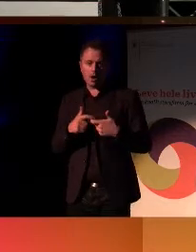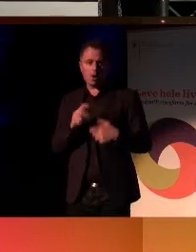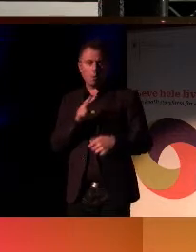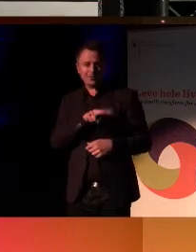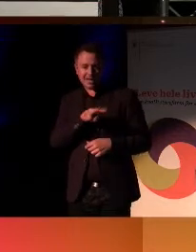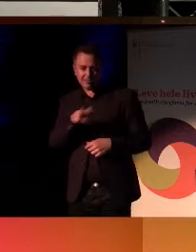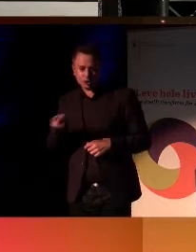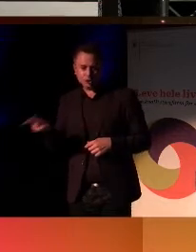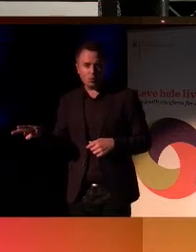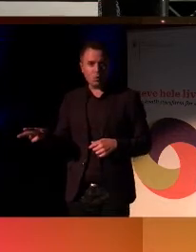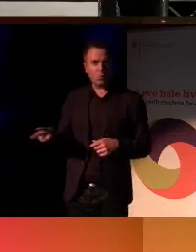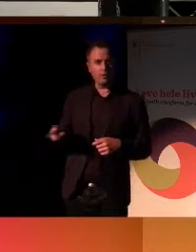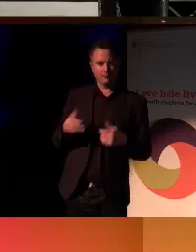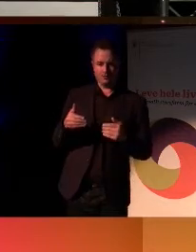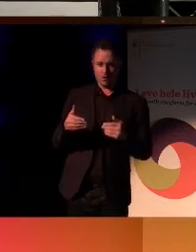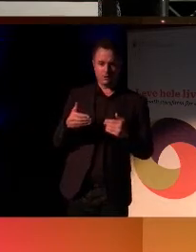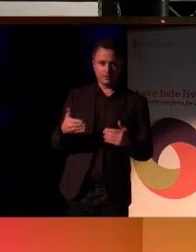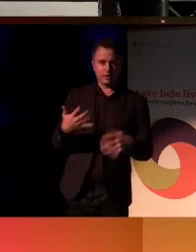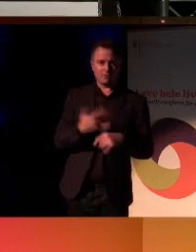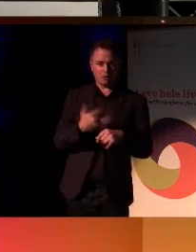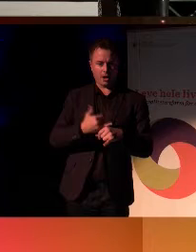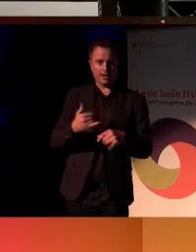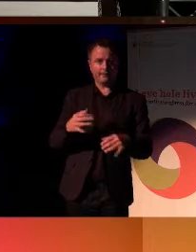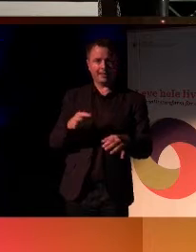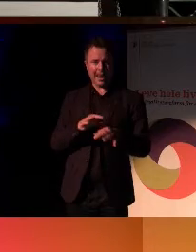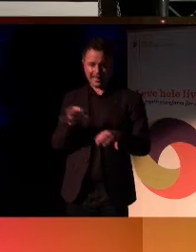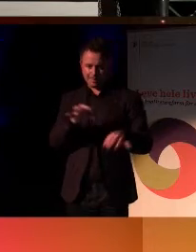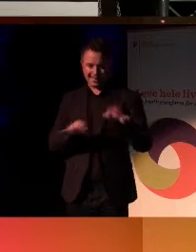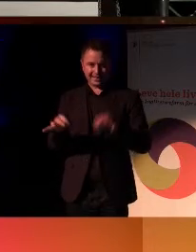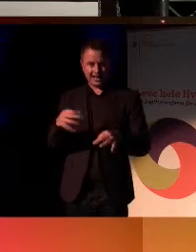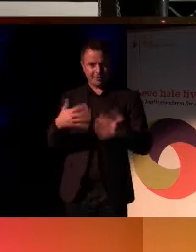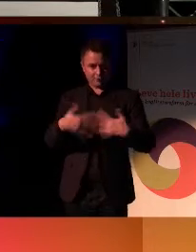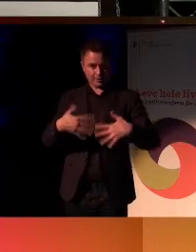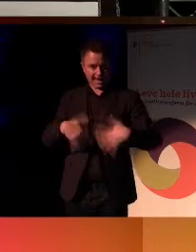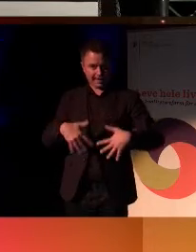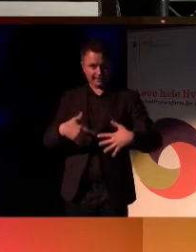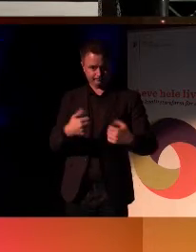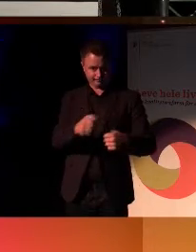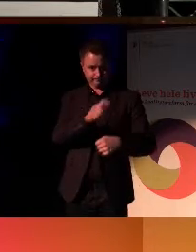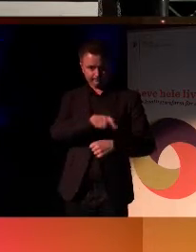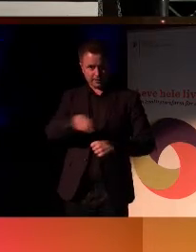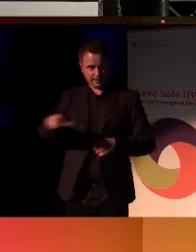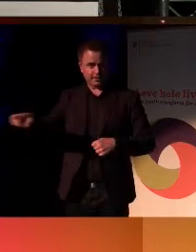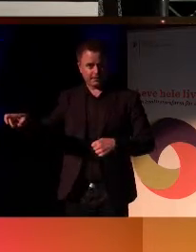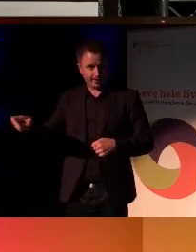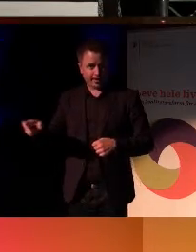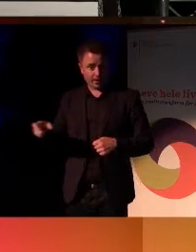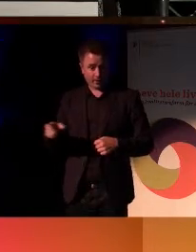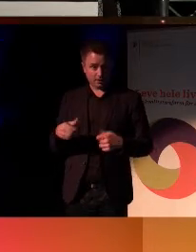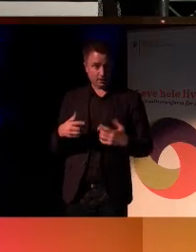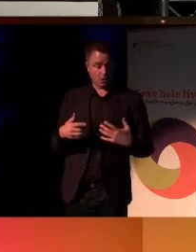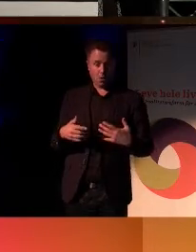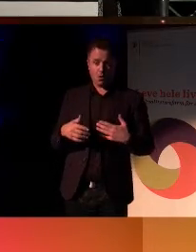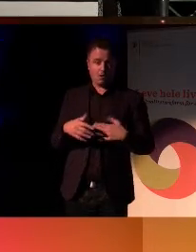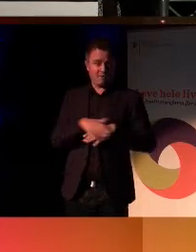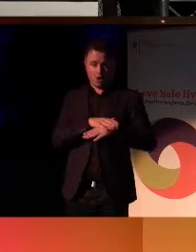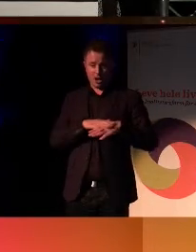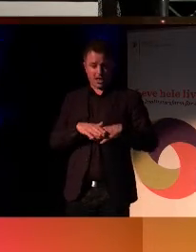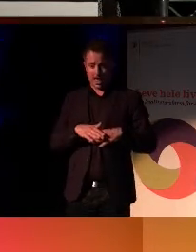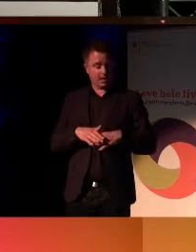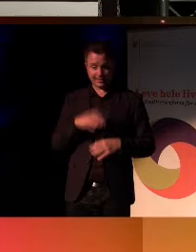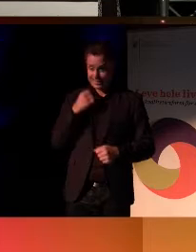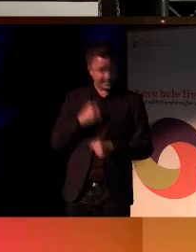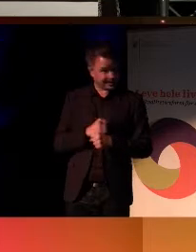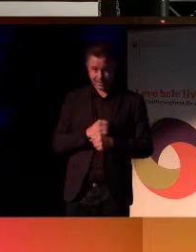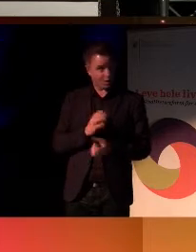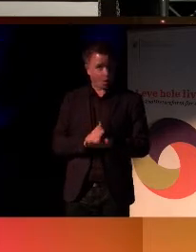i forhold til virkning og bivirkning av de legemidlene som hjemmetjenesten delte ut, om de ble gjort, det følte hun seg slett ikke sikker på.